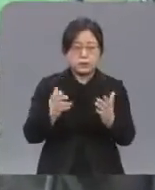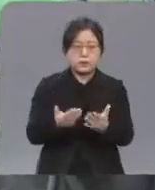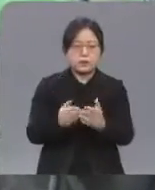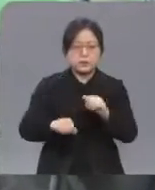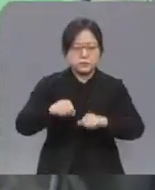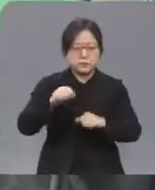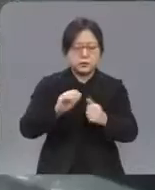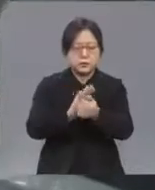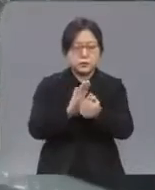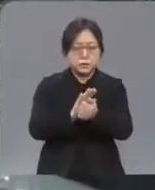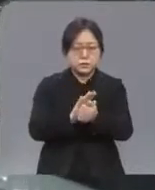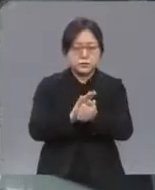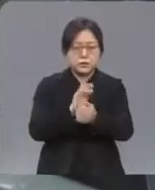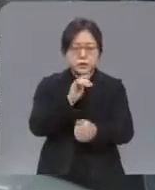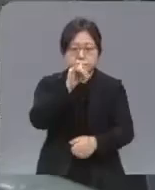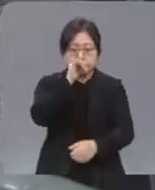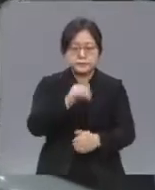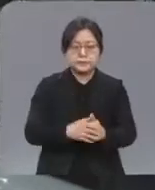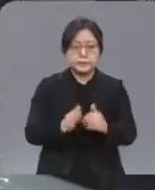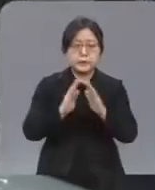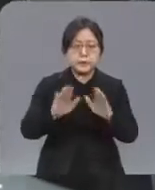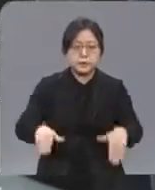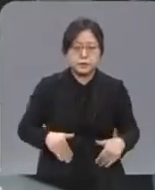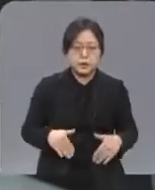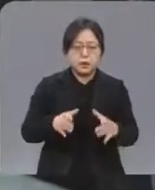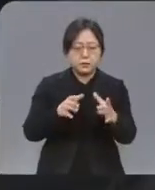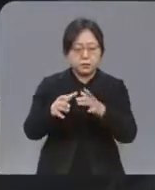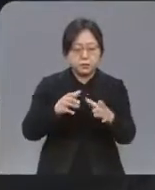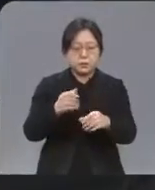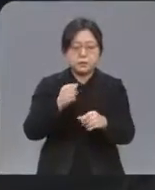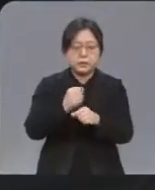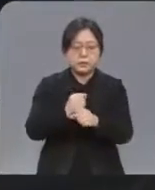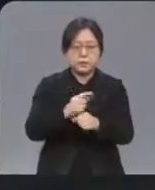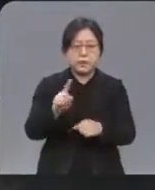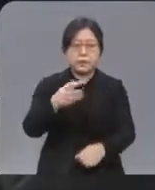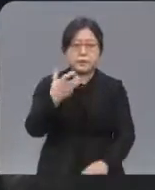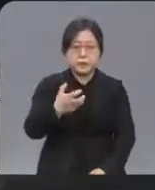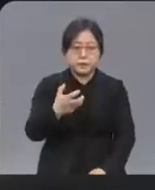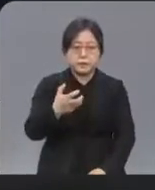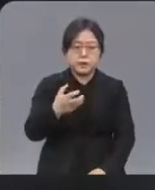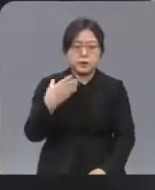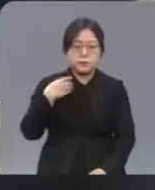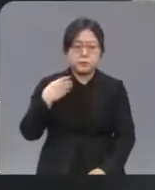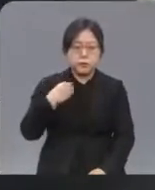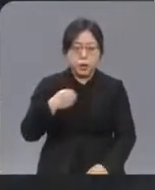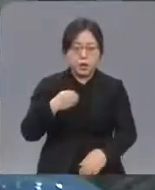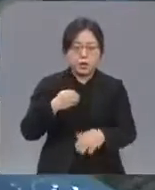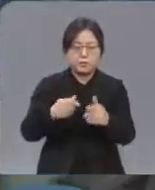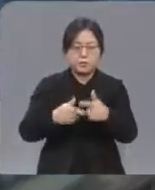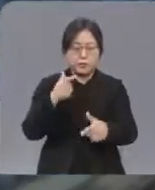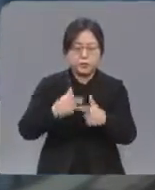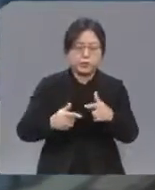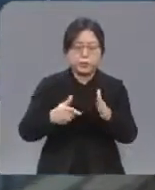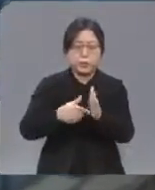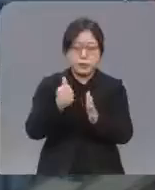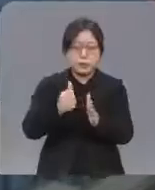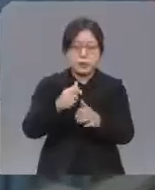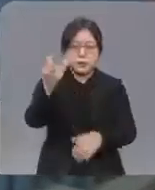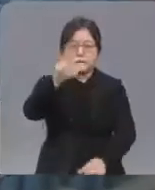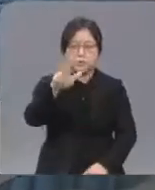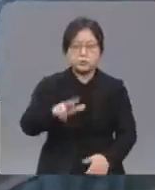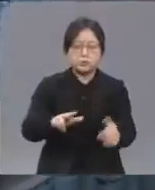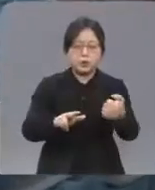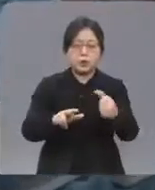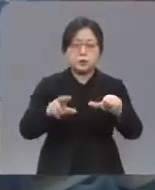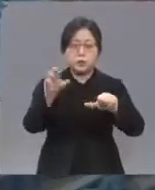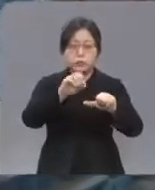한다는 주장도 제기됐습니다. 전남의 도자 제조업체가 180곳에 무안, 목포, 강진 등이 전국의 55%를